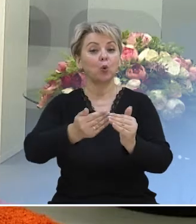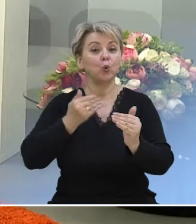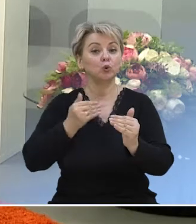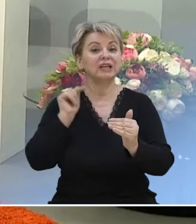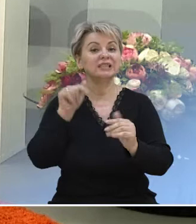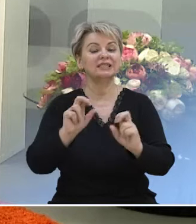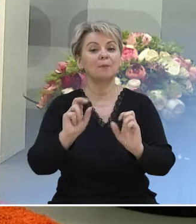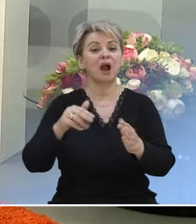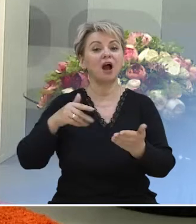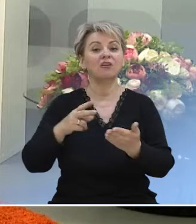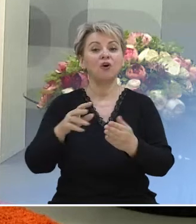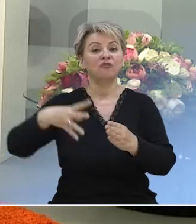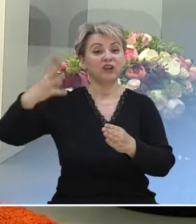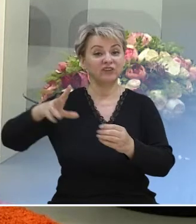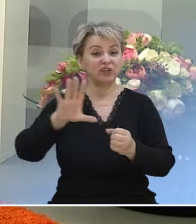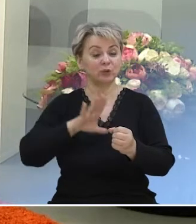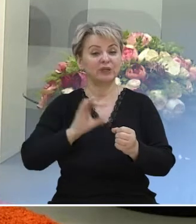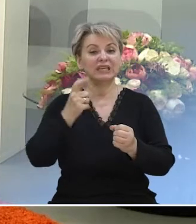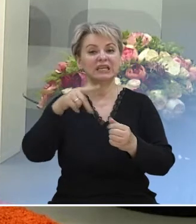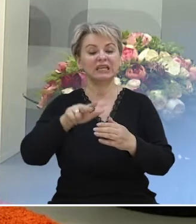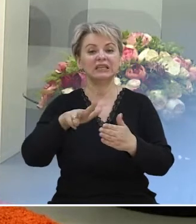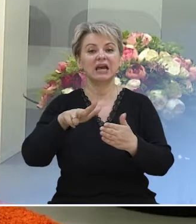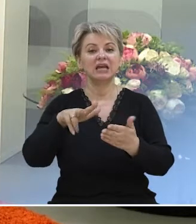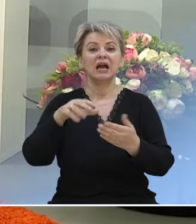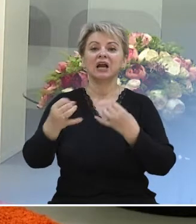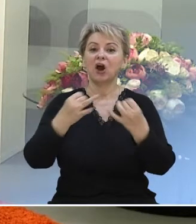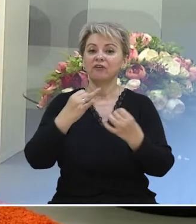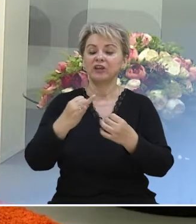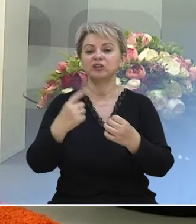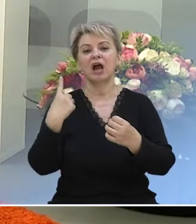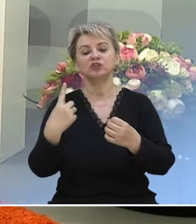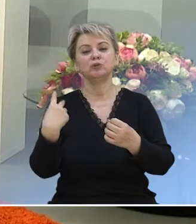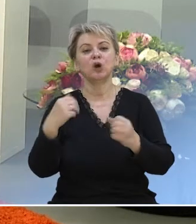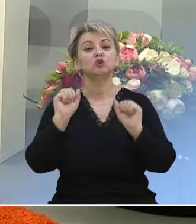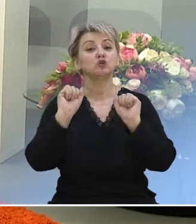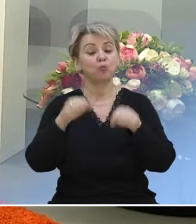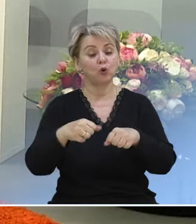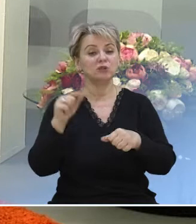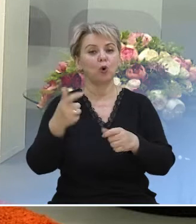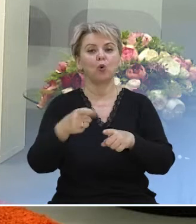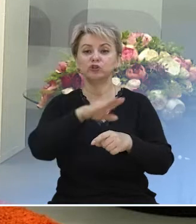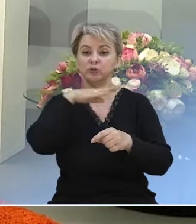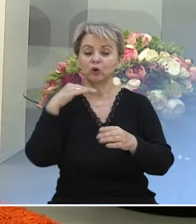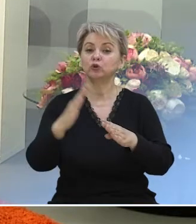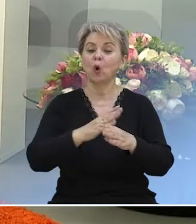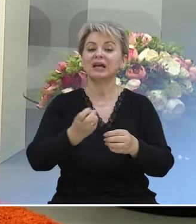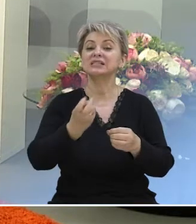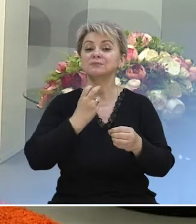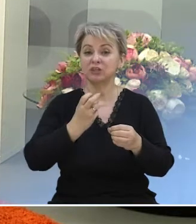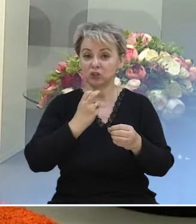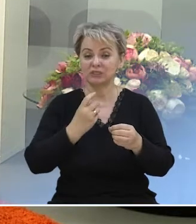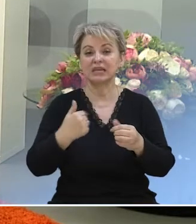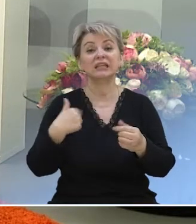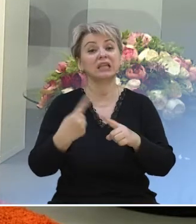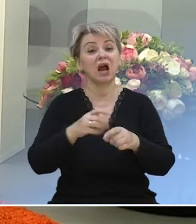Каждое утро перед тем, как выйти в эфир, Ирина разминает речь, делает это одним единственным способом. Она очень много и долго